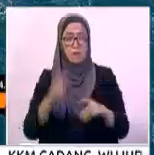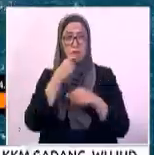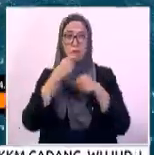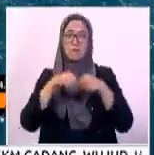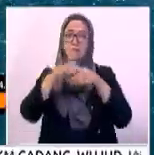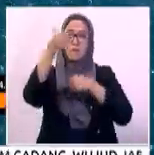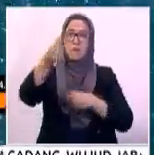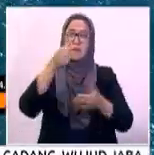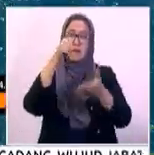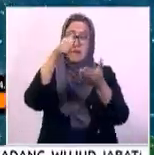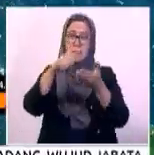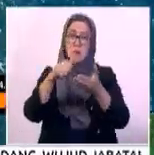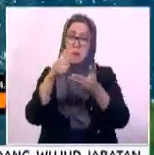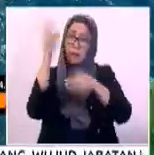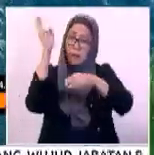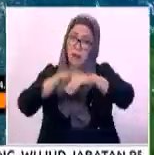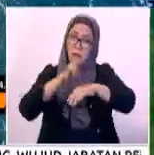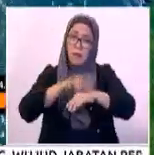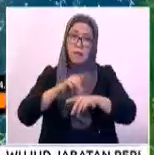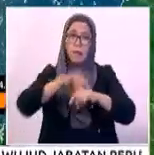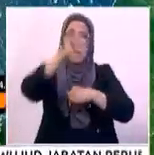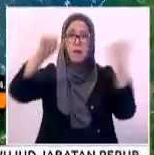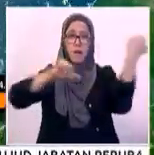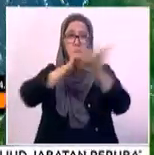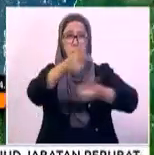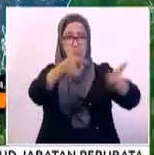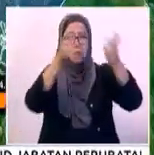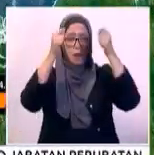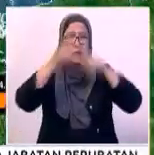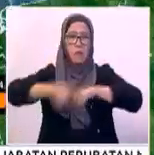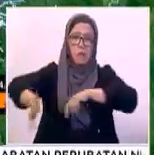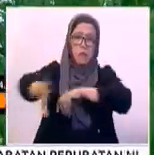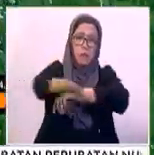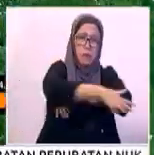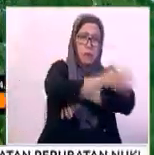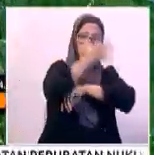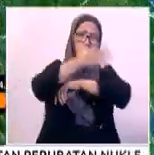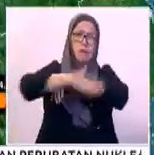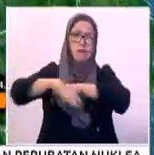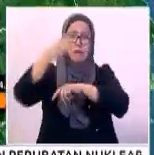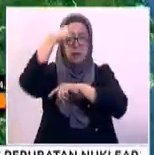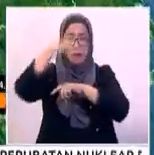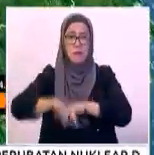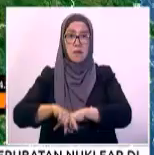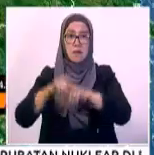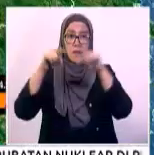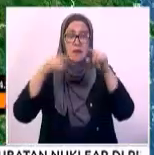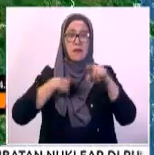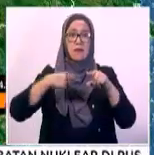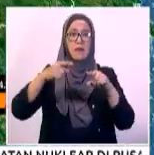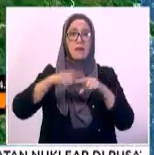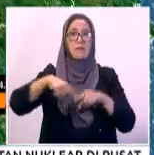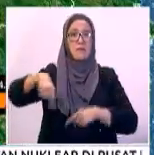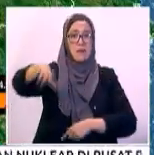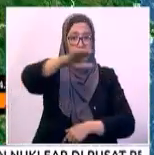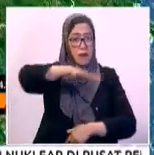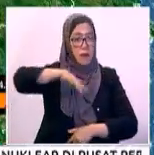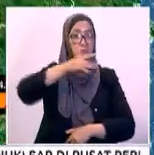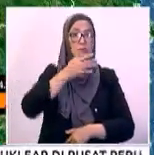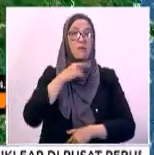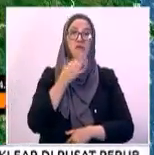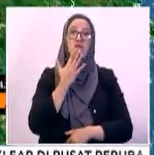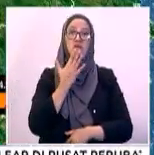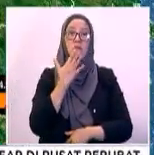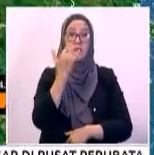amaran angin kencang dan laut bergelora kategori pertama bagi kawasan-kawasan perairan yang berwarna kuning. Amaran ini